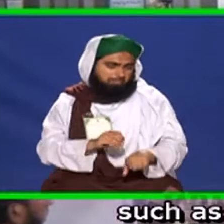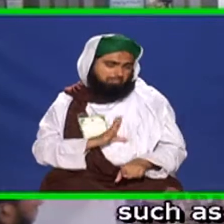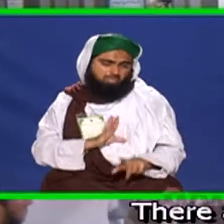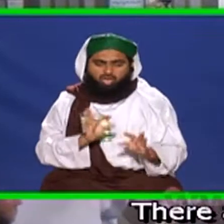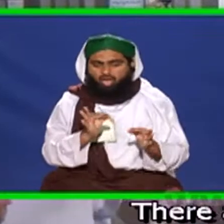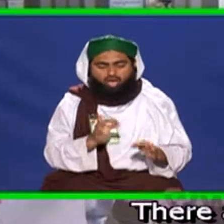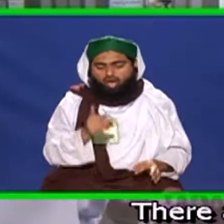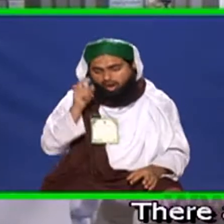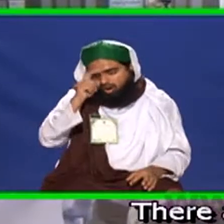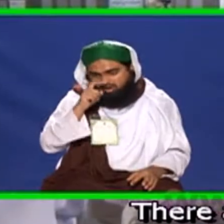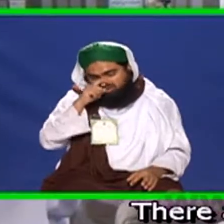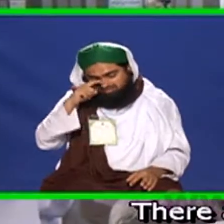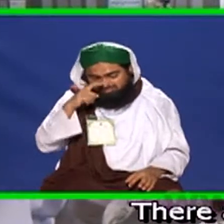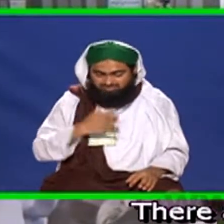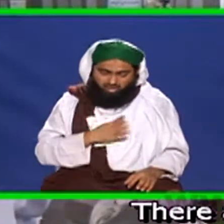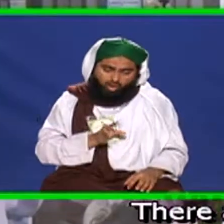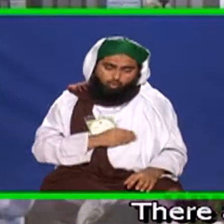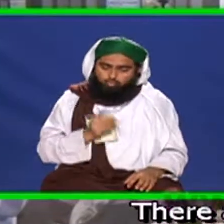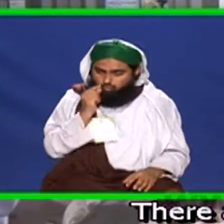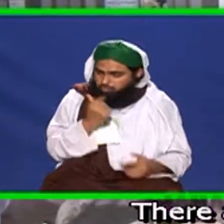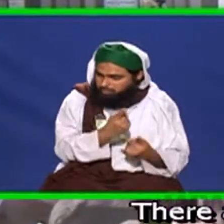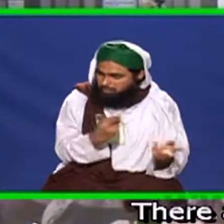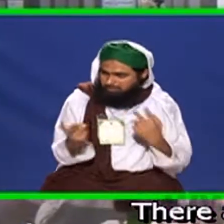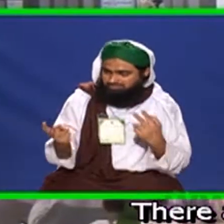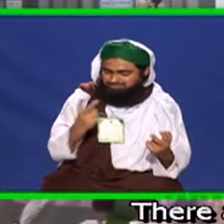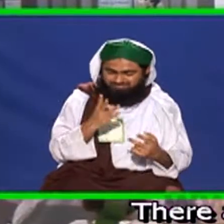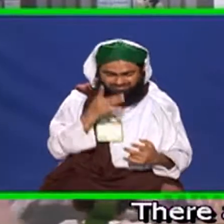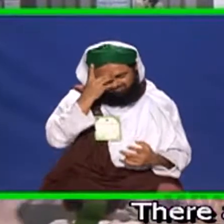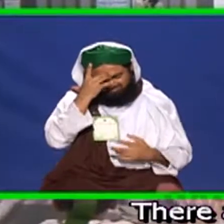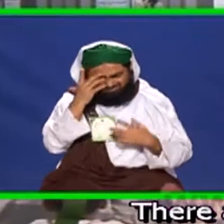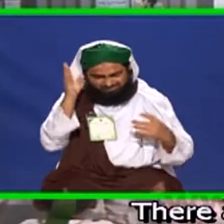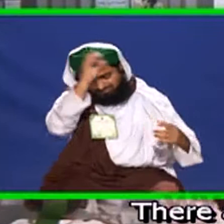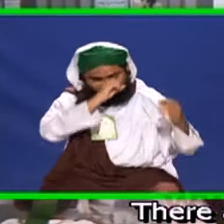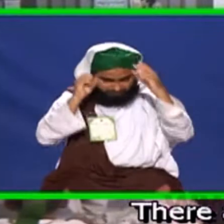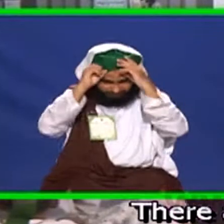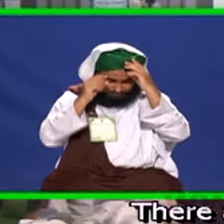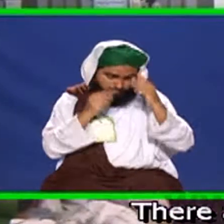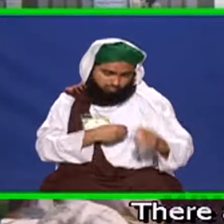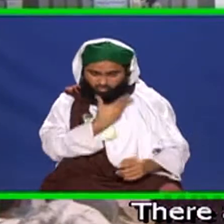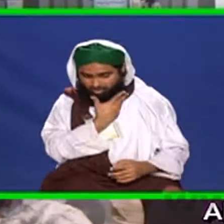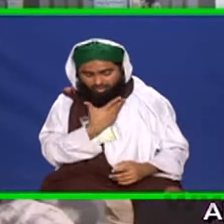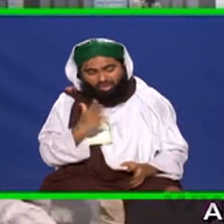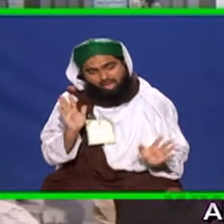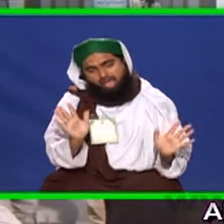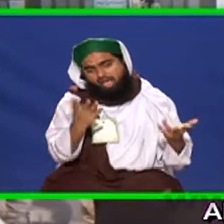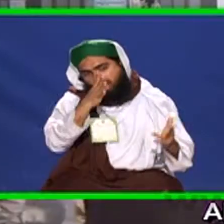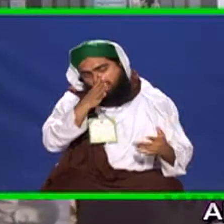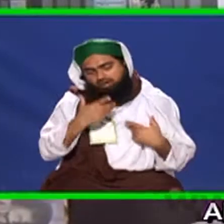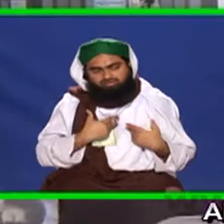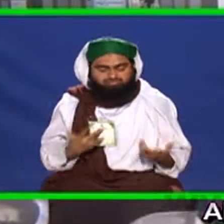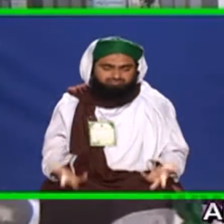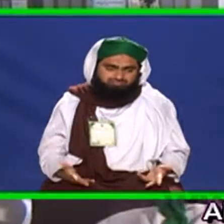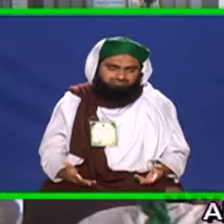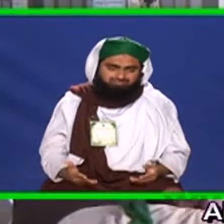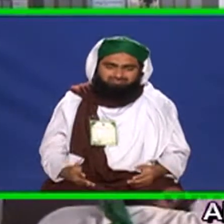से डरते हैं, इसीलिए डरते हैं कि लोग बेशुमार भाई मेरे थे जिनको अमामे से बड़ी लगन है, मोहब्बत है, खोखली मोहब्बत है,